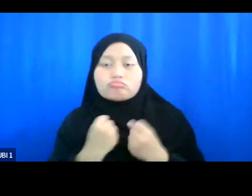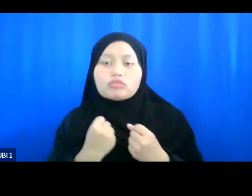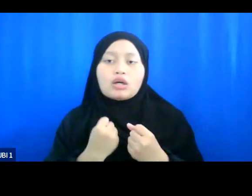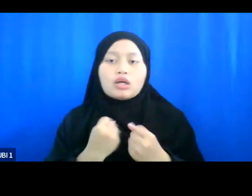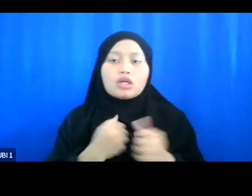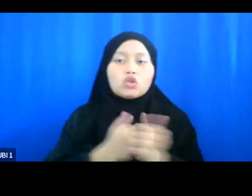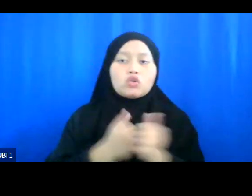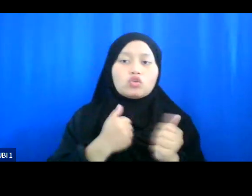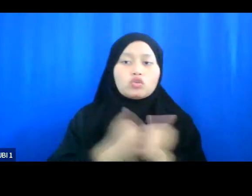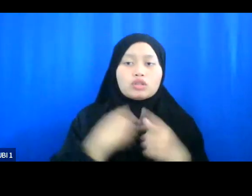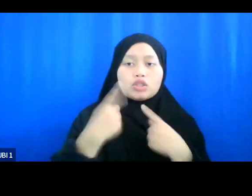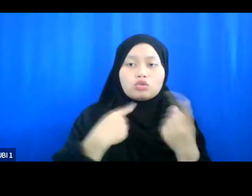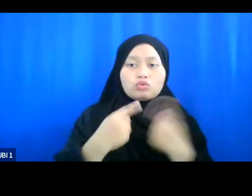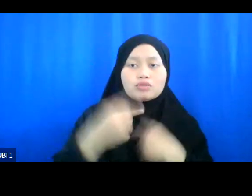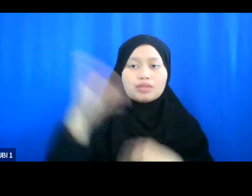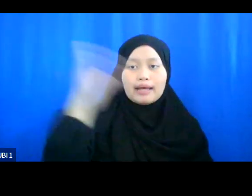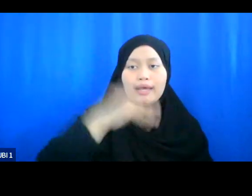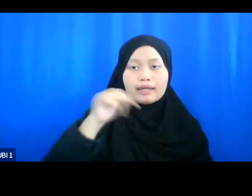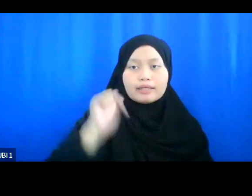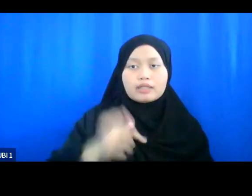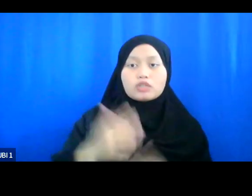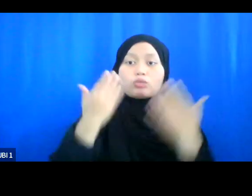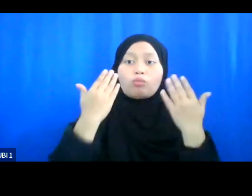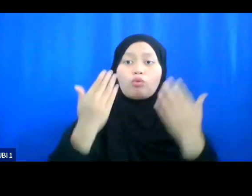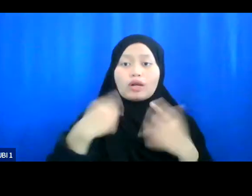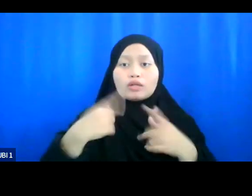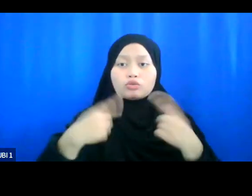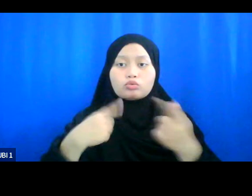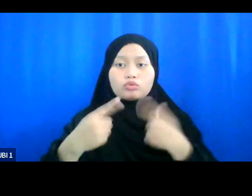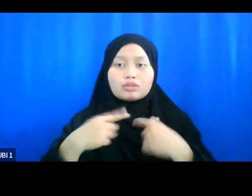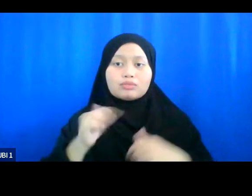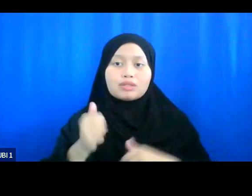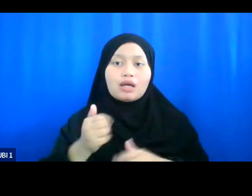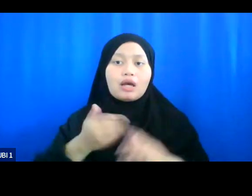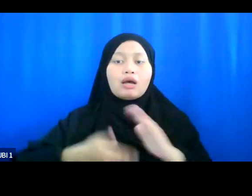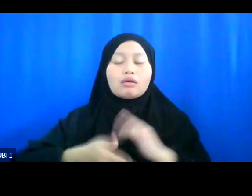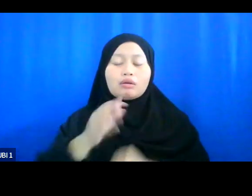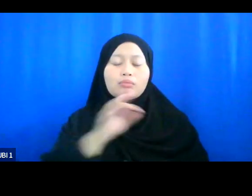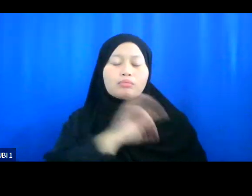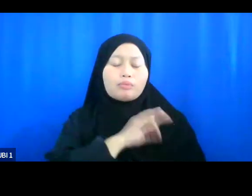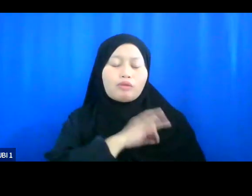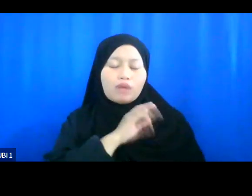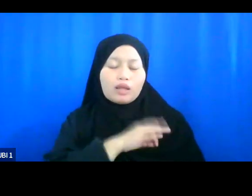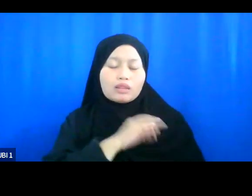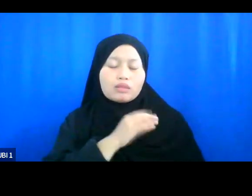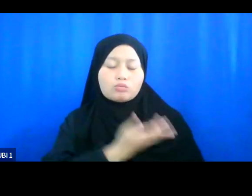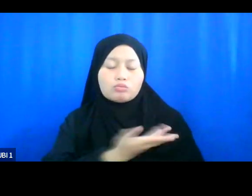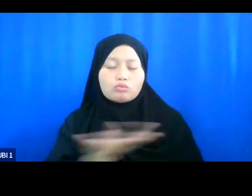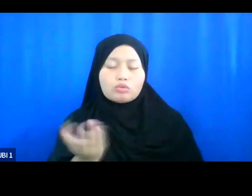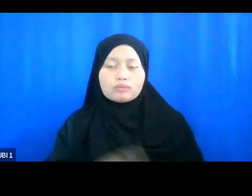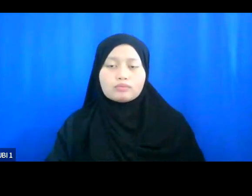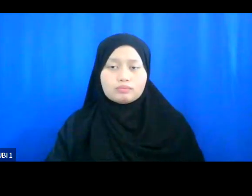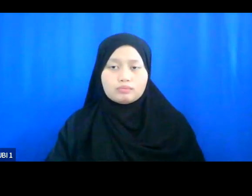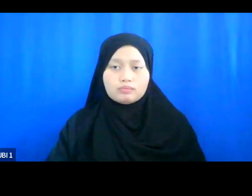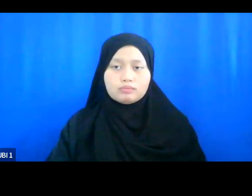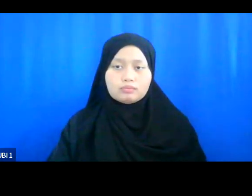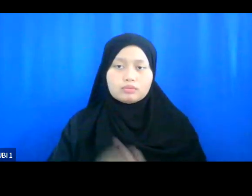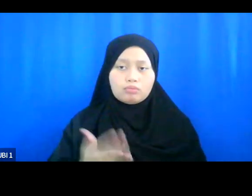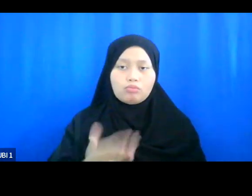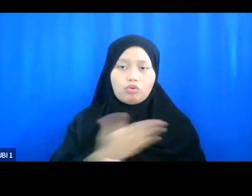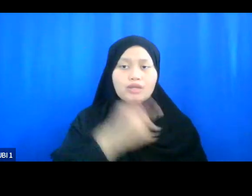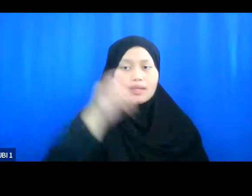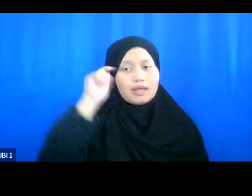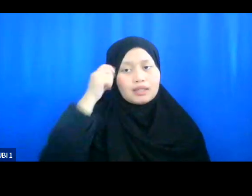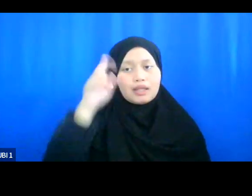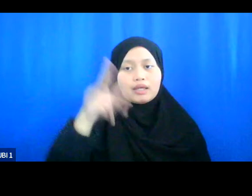mengikuti diskusi kita pada hari ini semoga diskusinya dapat bermanfaat bagi kita semua sebelumnya diingatkan